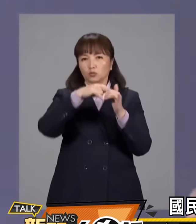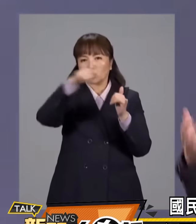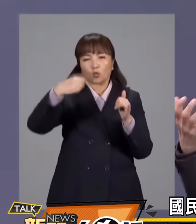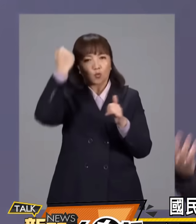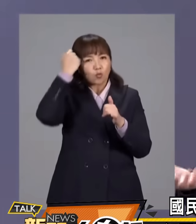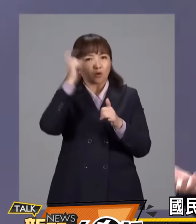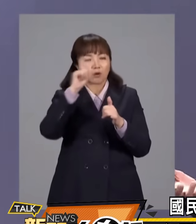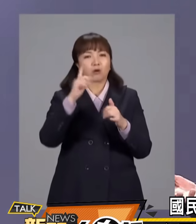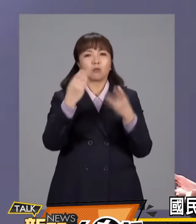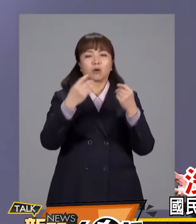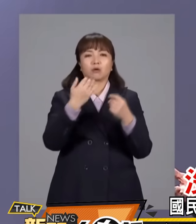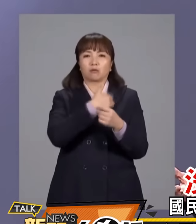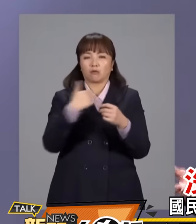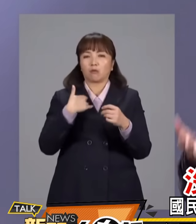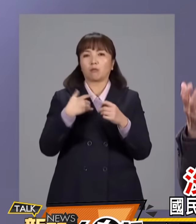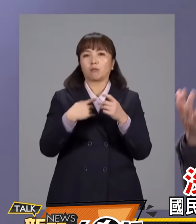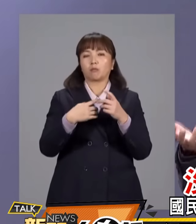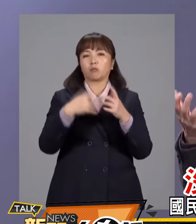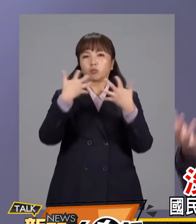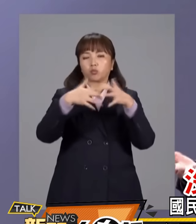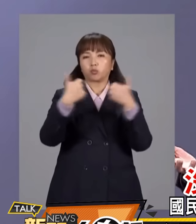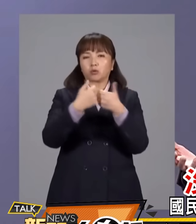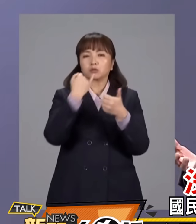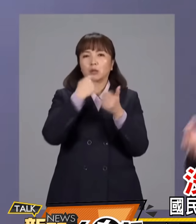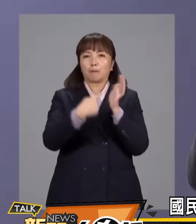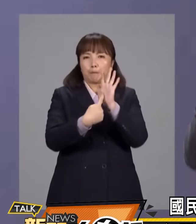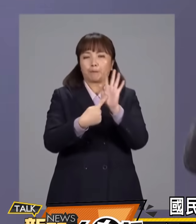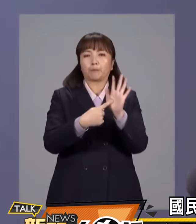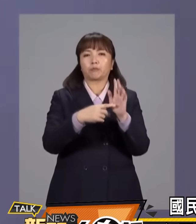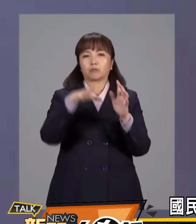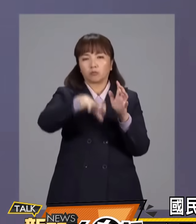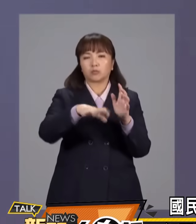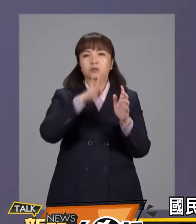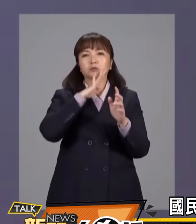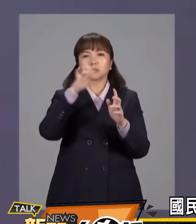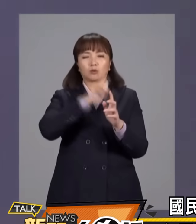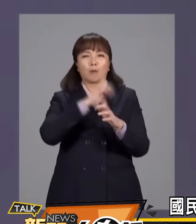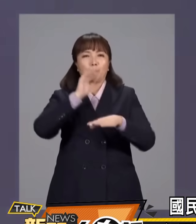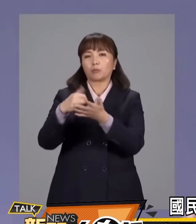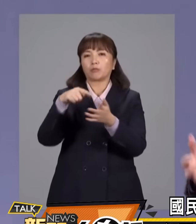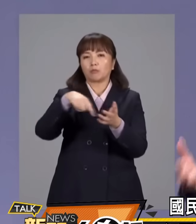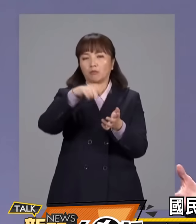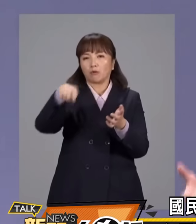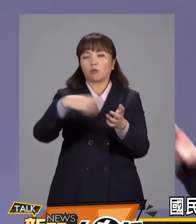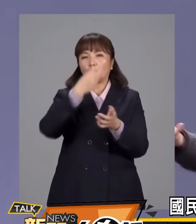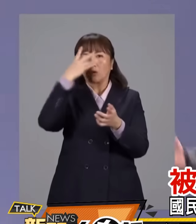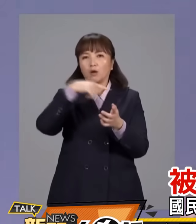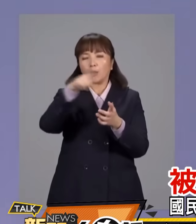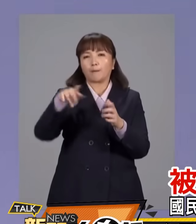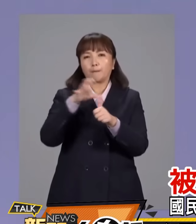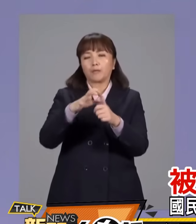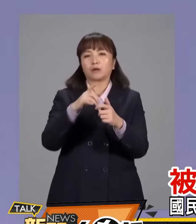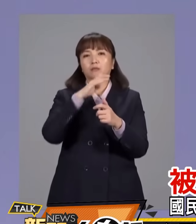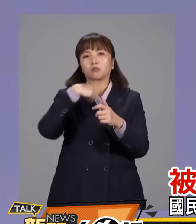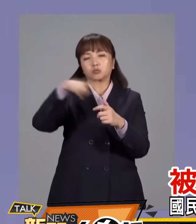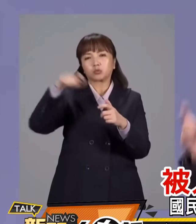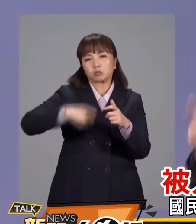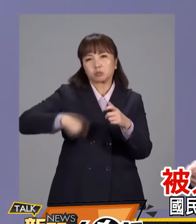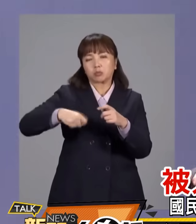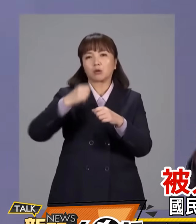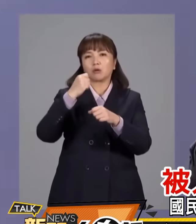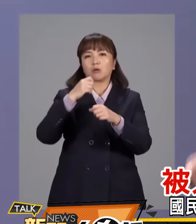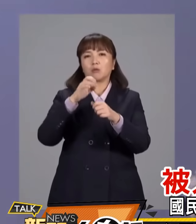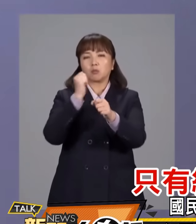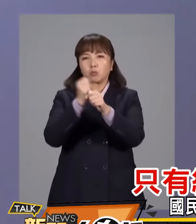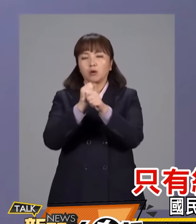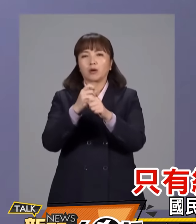大的痛苦是没有机会啊，没有发挥的余地啊，有志难伸。很多年轻人被逼到柬埔寨去打工，被人